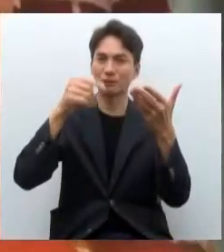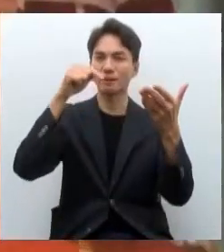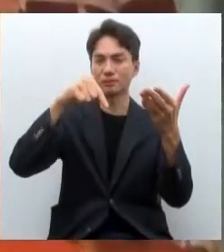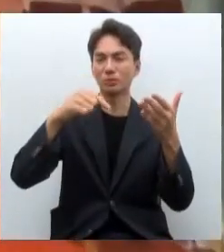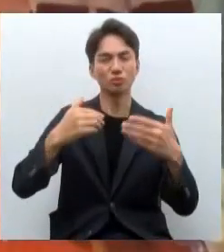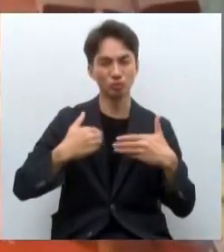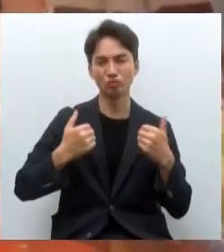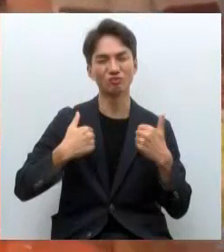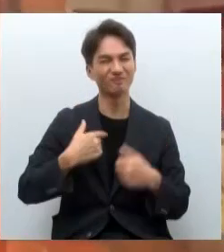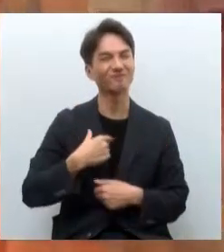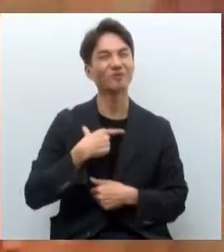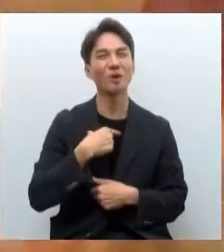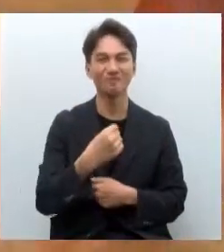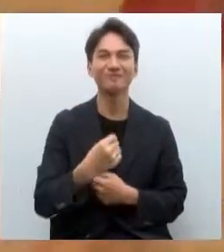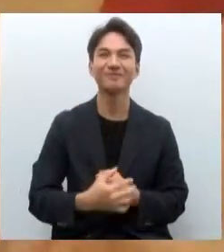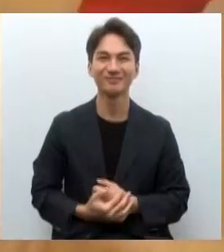ดีครับผมชอบ